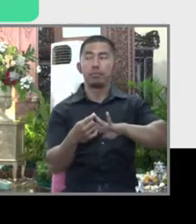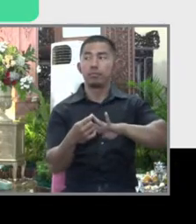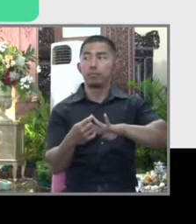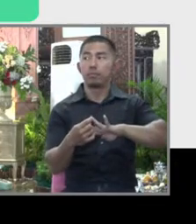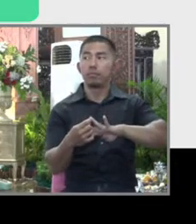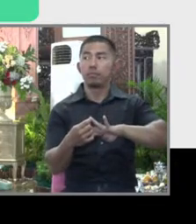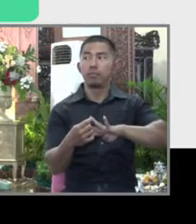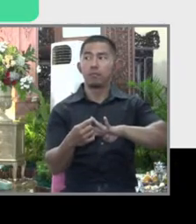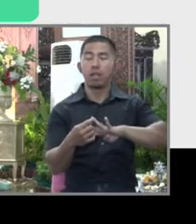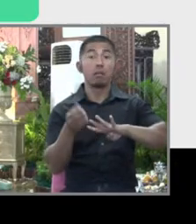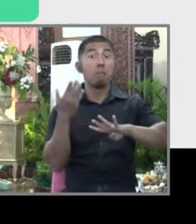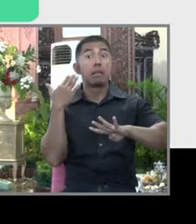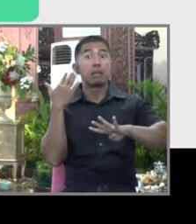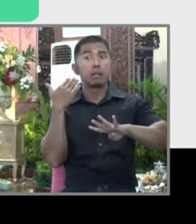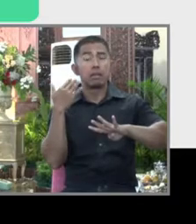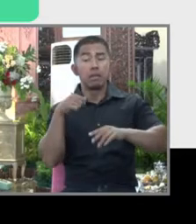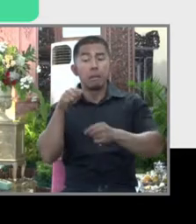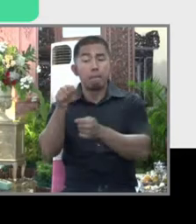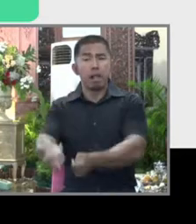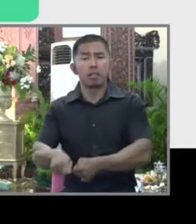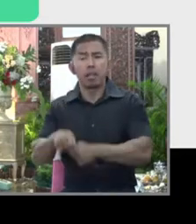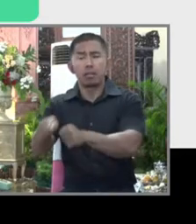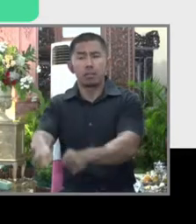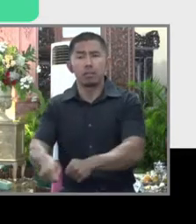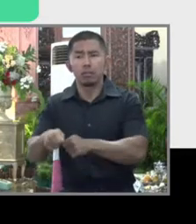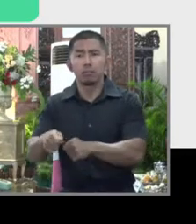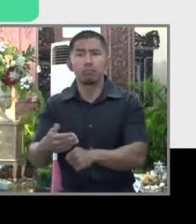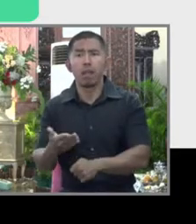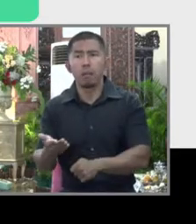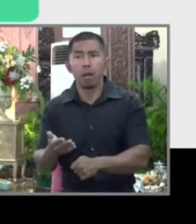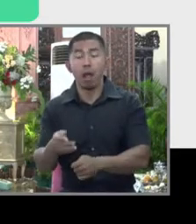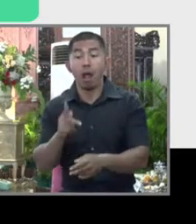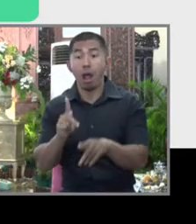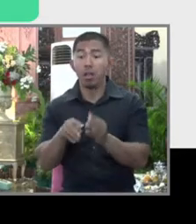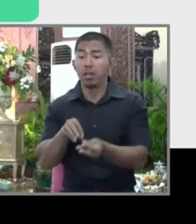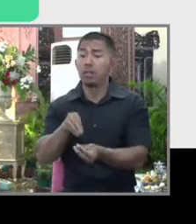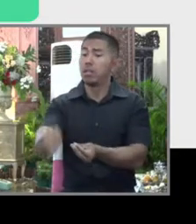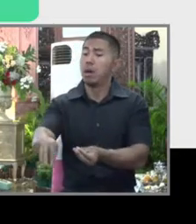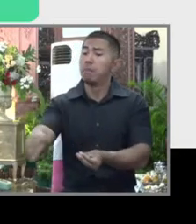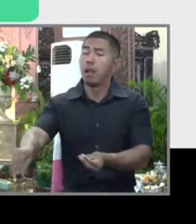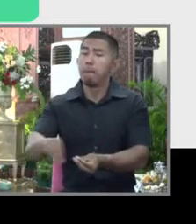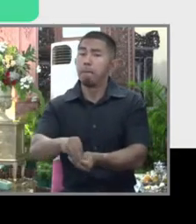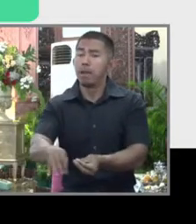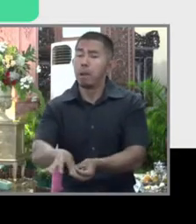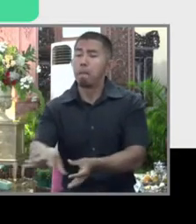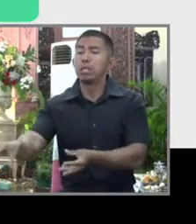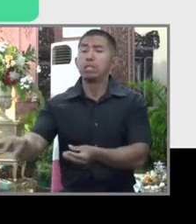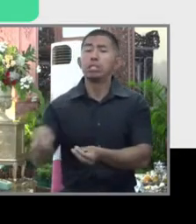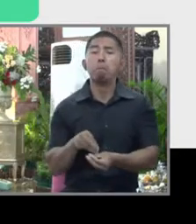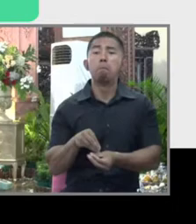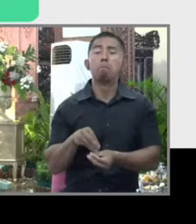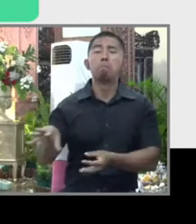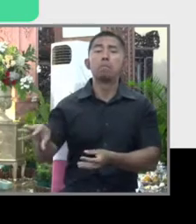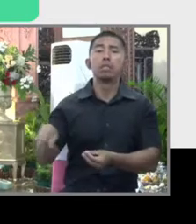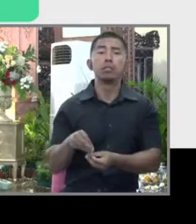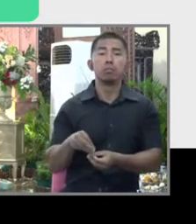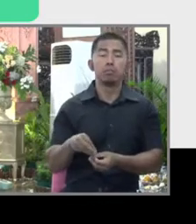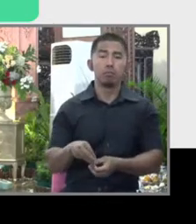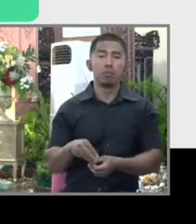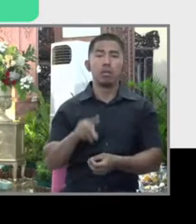selama ini petani-petani kita setiap menanam minjem tengkulak dengan